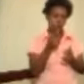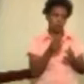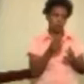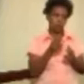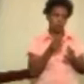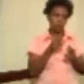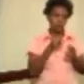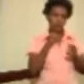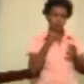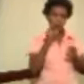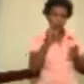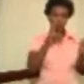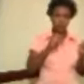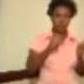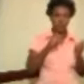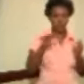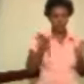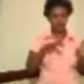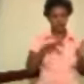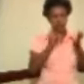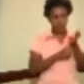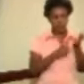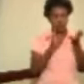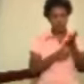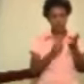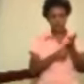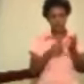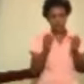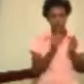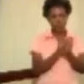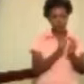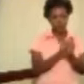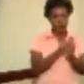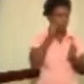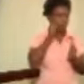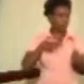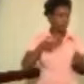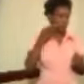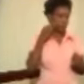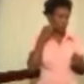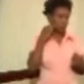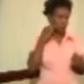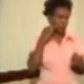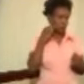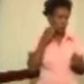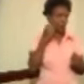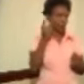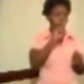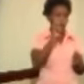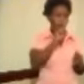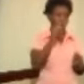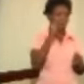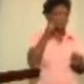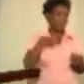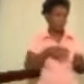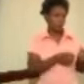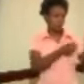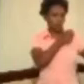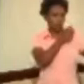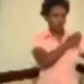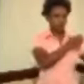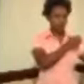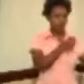avec Madame Maniga, pas du tout. Je voulais montrer que dans le champ, là, côté le fort, que le faire, ouais. Mais non, pas du tout. Non, mais c'est ma minute. C'est ma